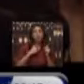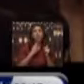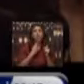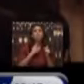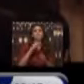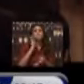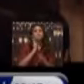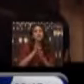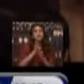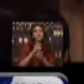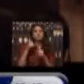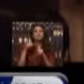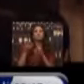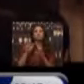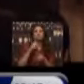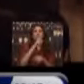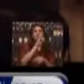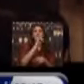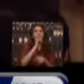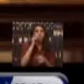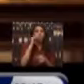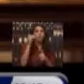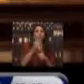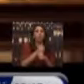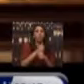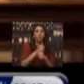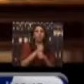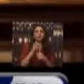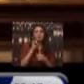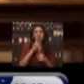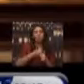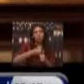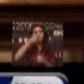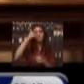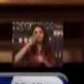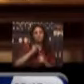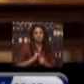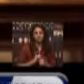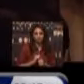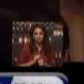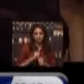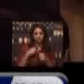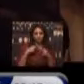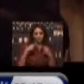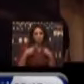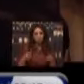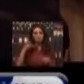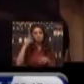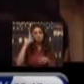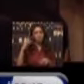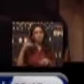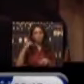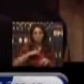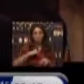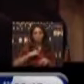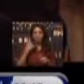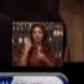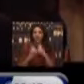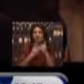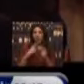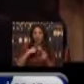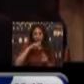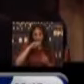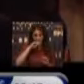اخترت ان انا اكون زوجة له. كنت راضية وقانعة؟ وكنت راضية فعلا، وعمري